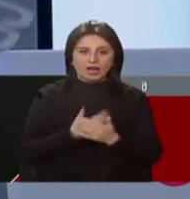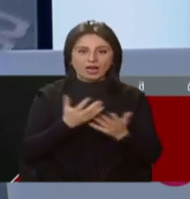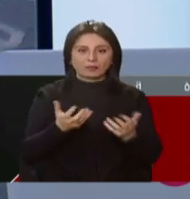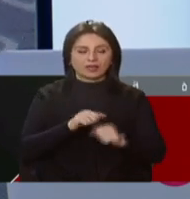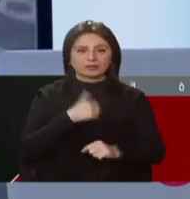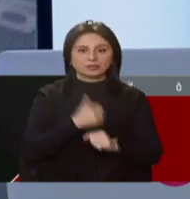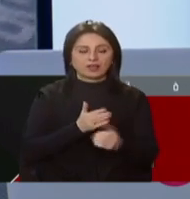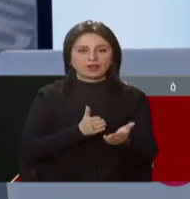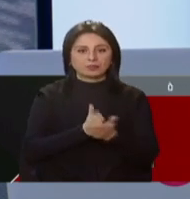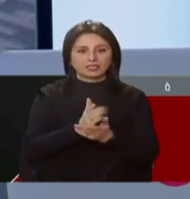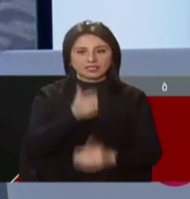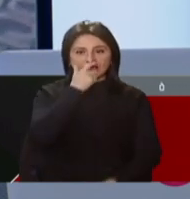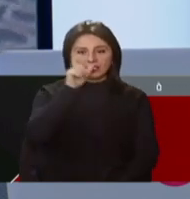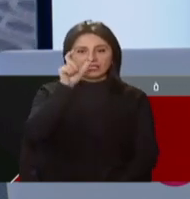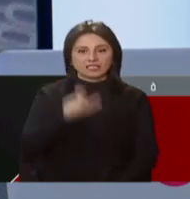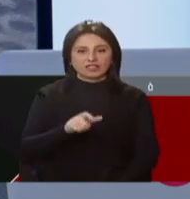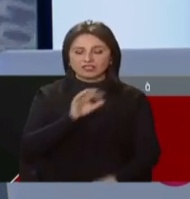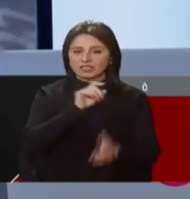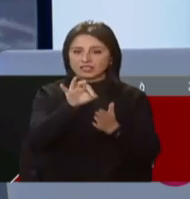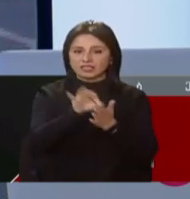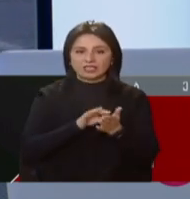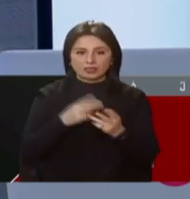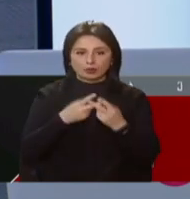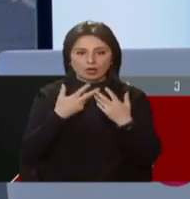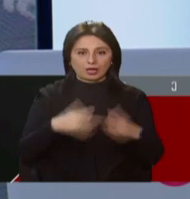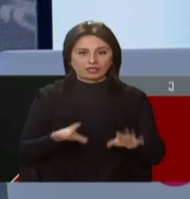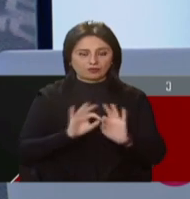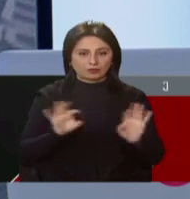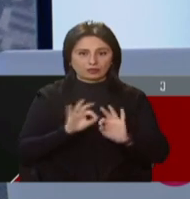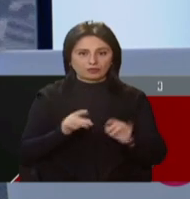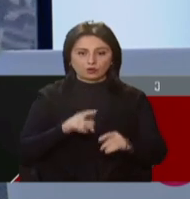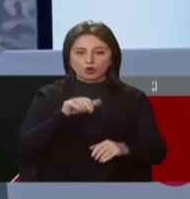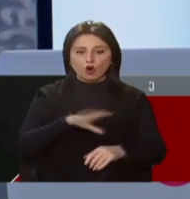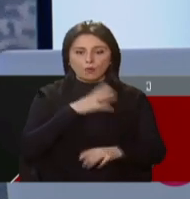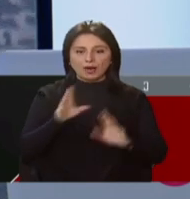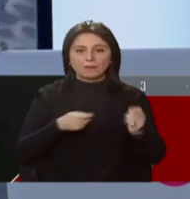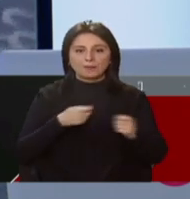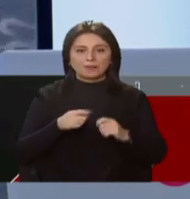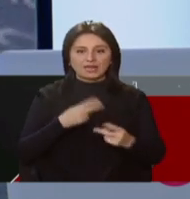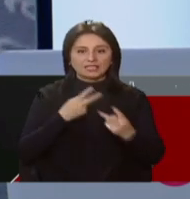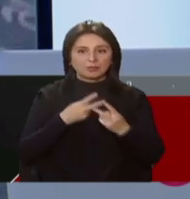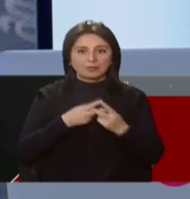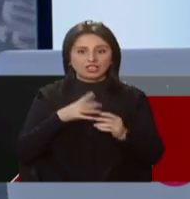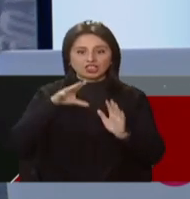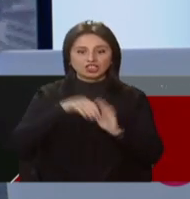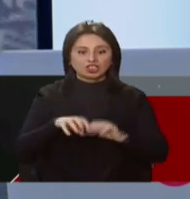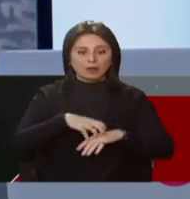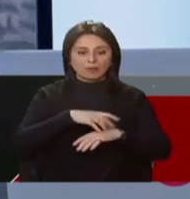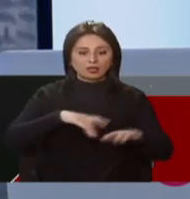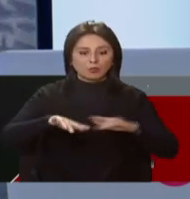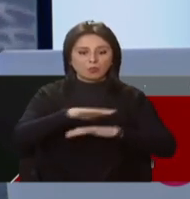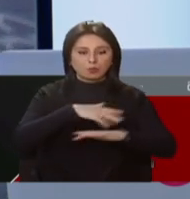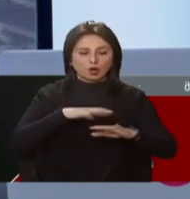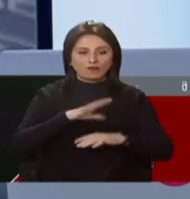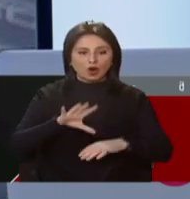მიღების მთავარ მიზნად მიხელ სააკაშვილის სასწრაფოდ გათავისუფლებას ასახელებენ. Სწორედ ყოფილი პრეზიდენტის პატიმრობის და შიდა პარტიულ პროცესებში